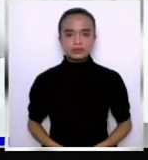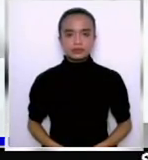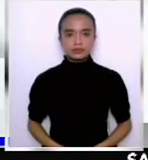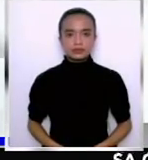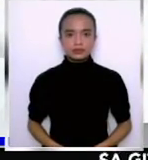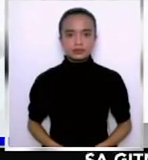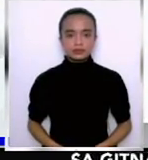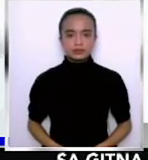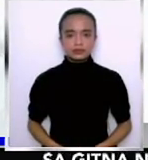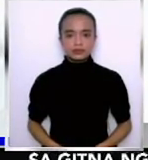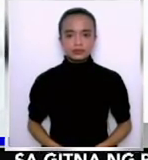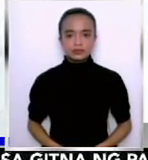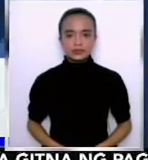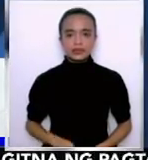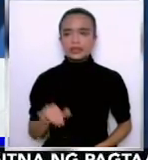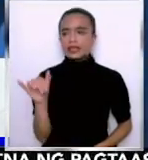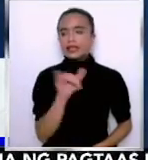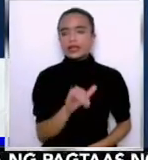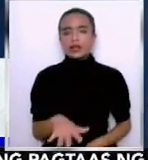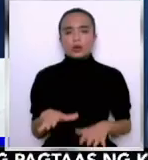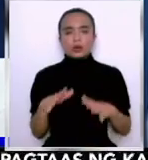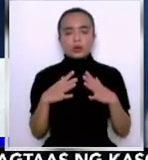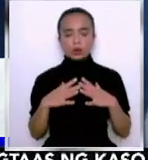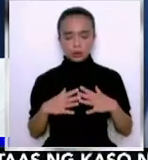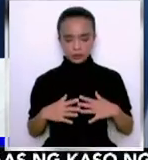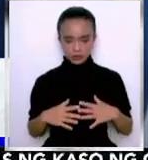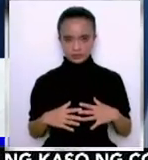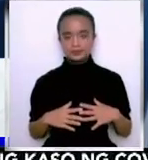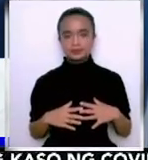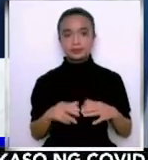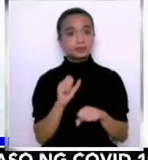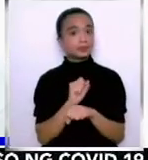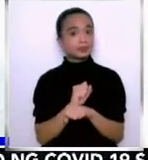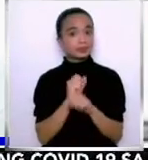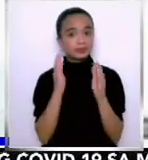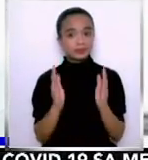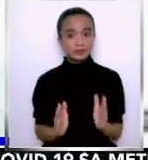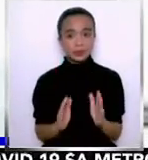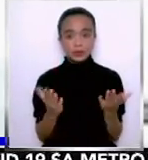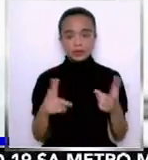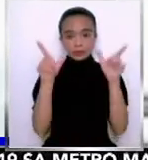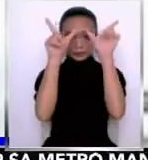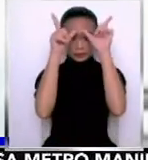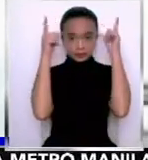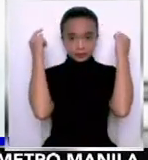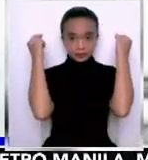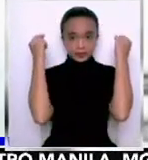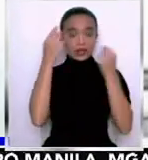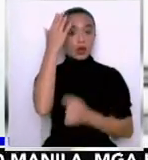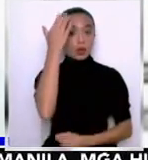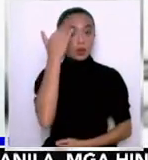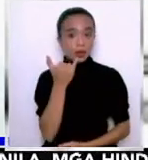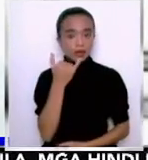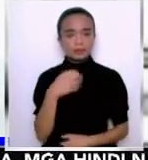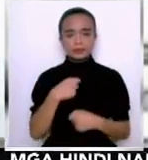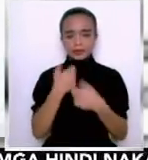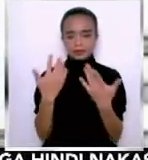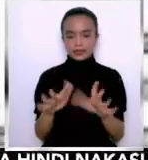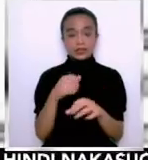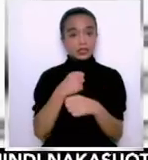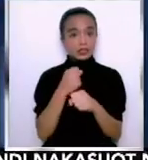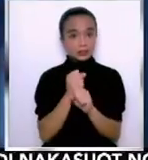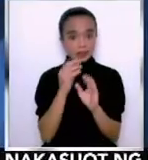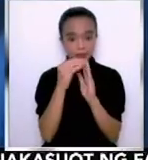Para raw nakahinga ng maluwag ang mga trabahador ng dive shop na ito sa Lapu-Lapu City matapos gawin ng ordinansa sa lalawigan ng Cebu